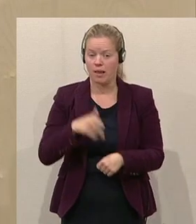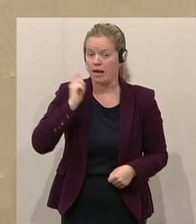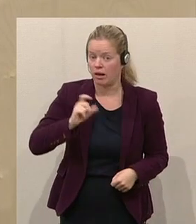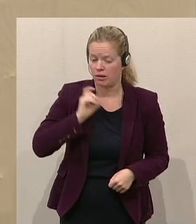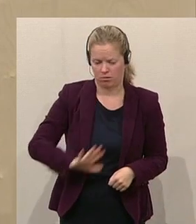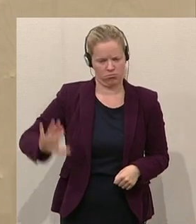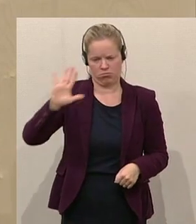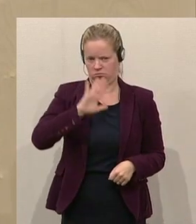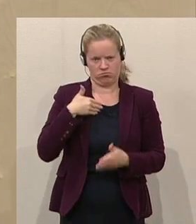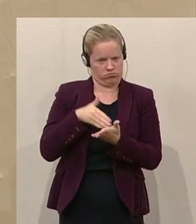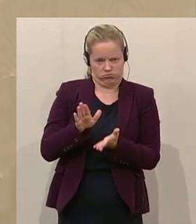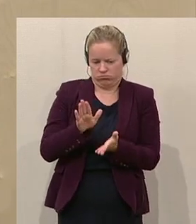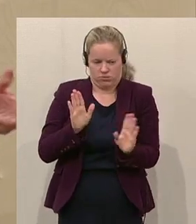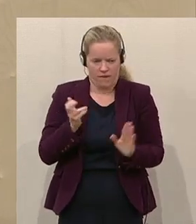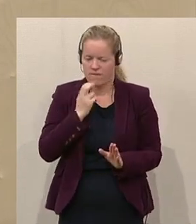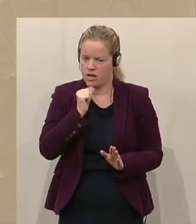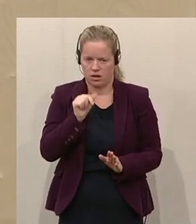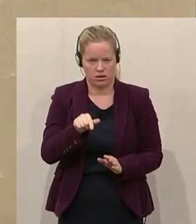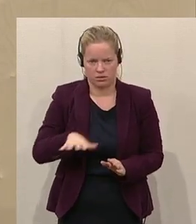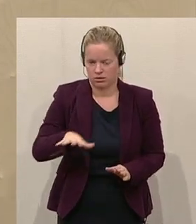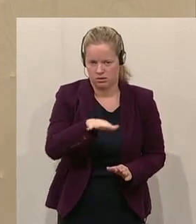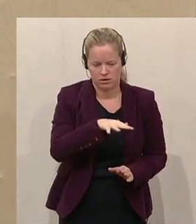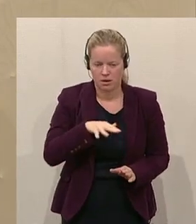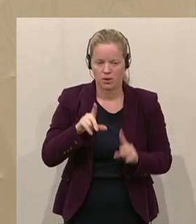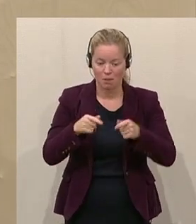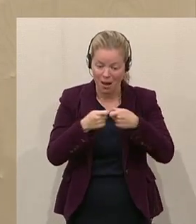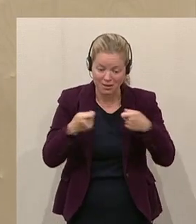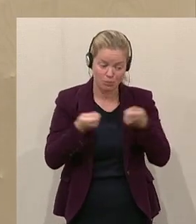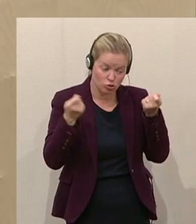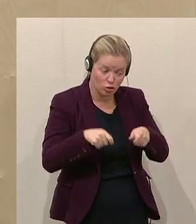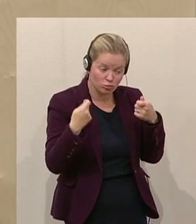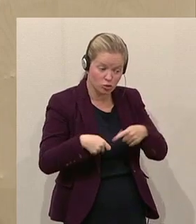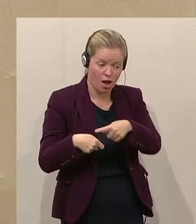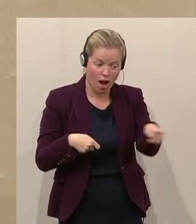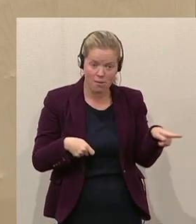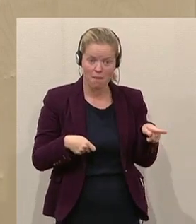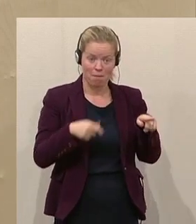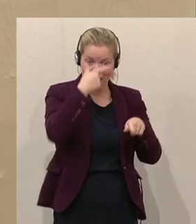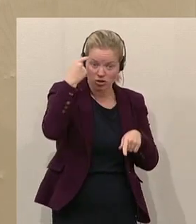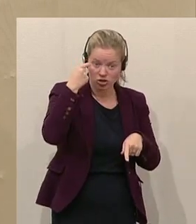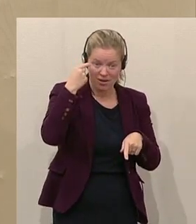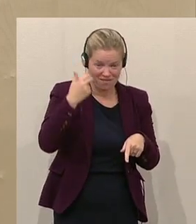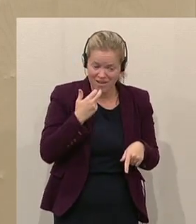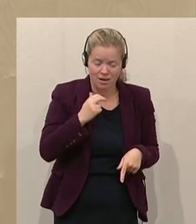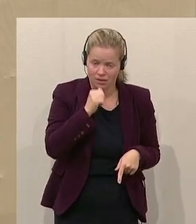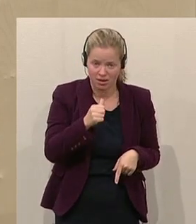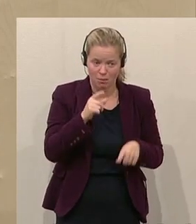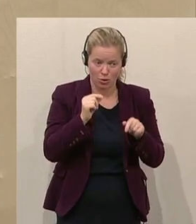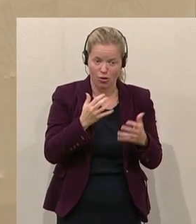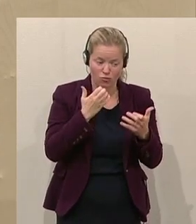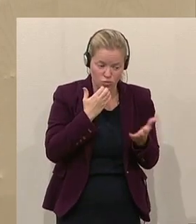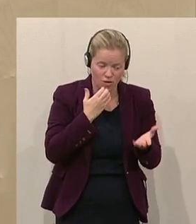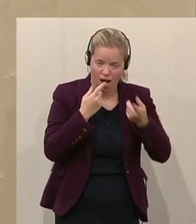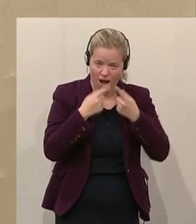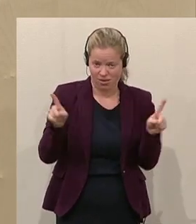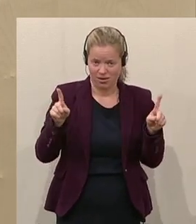eher mangelhaft ist. Also sozusagen das, was an Maßnahmen beschlossen wird, ist an dem tatsächlichen Wunsch der Menschen vorbeigeht. Ich glaube, ganz wesentlich ist einfach